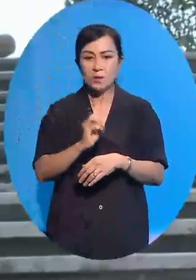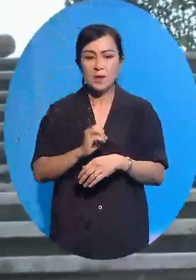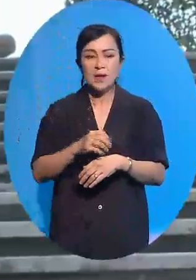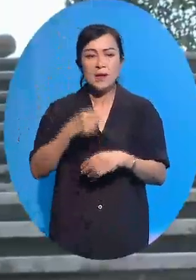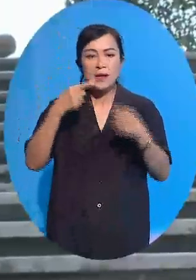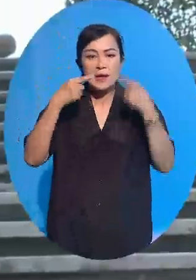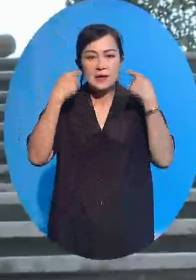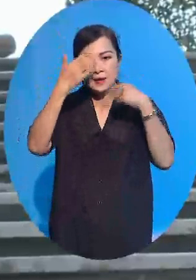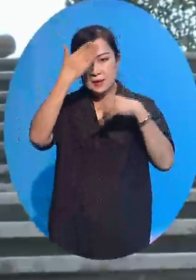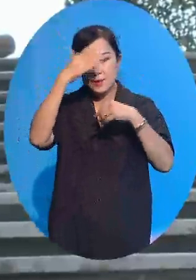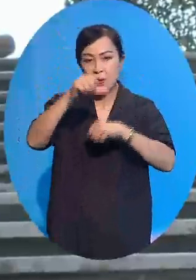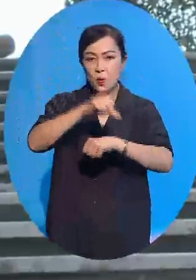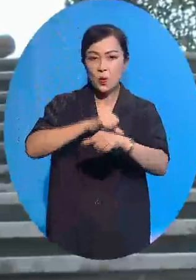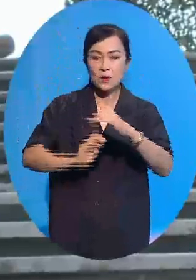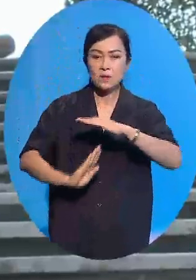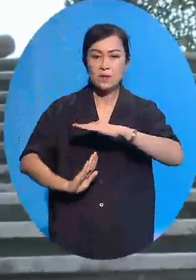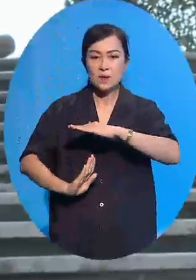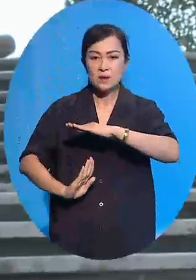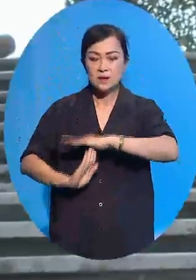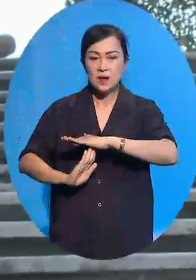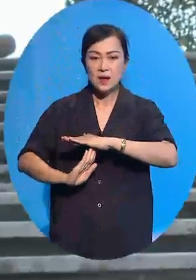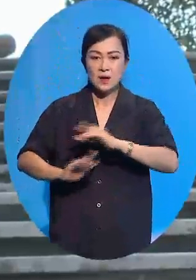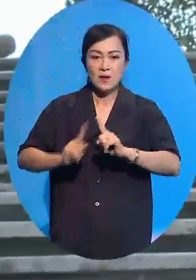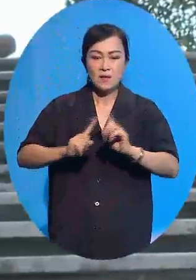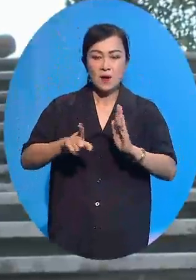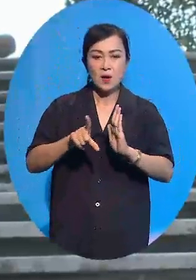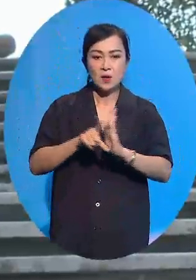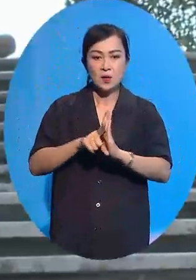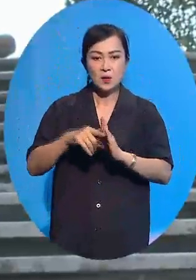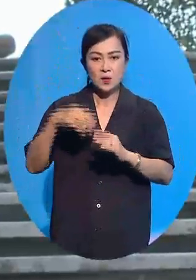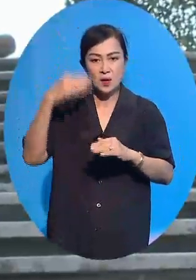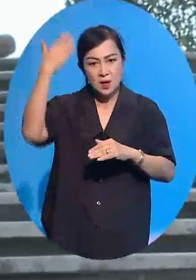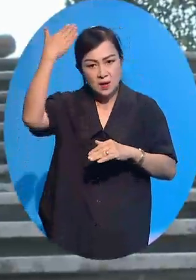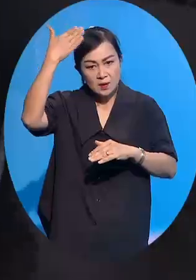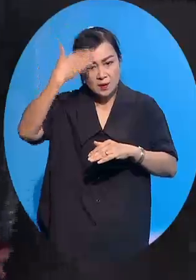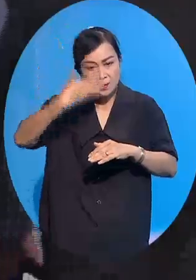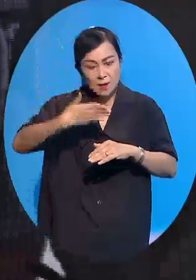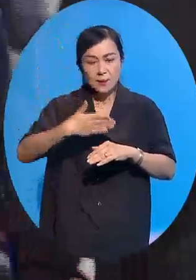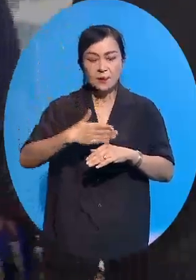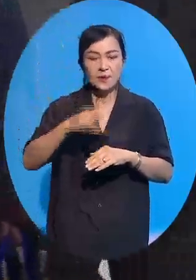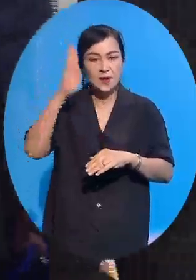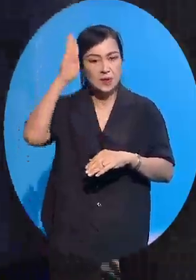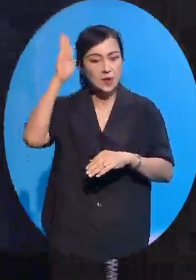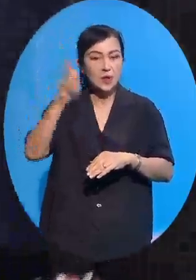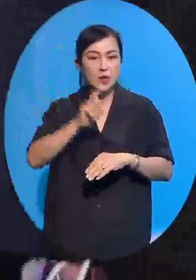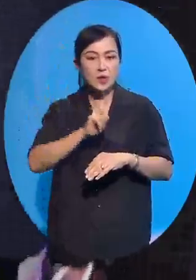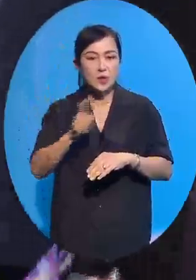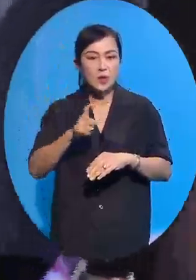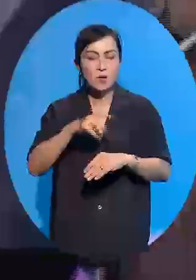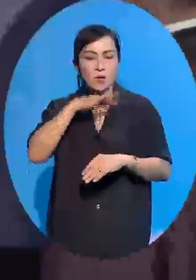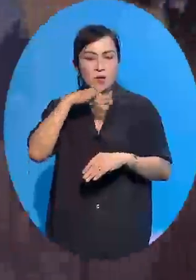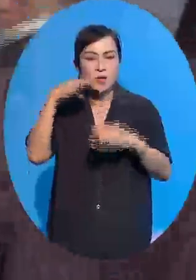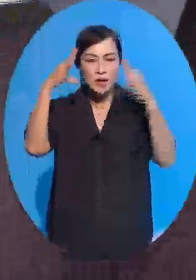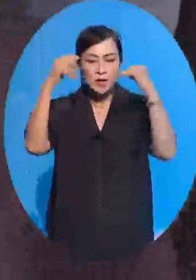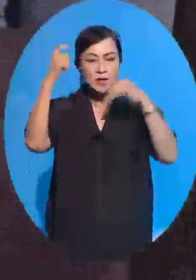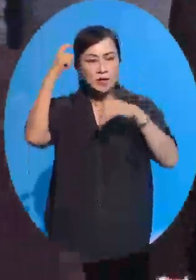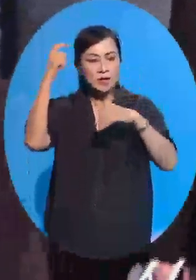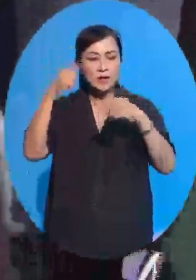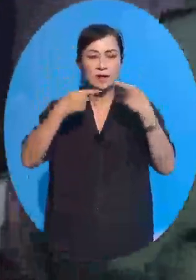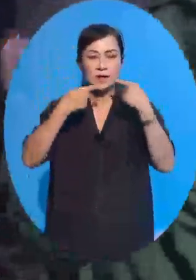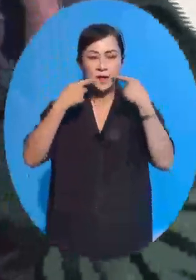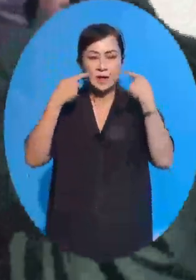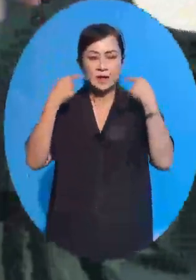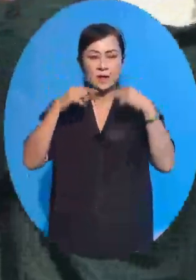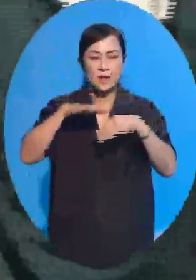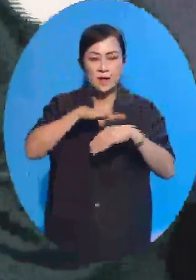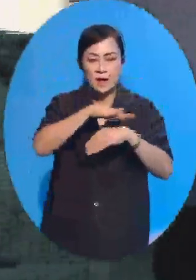Iran cho biết động thái trên nhằm ngăn chặn hành động phản đối luật về khăn trùm đầu, đồng thời chỉ trích điều này làm hoen ố hình ảnh tinh thần của Iran và